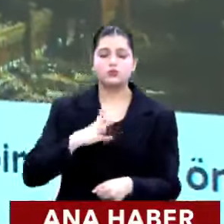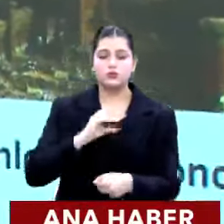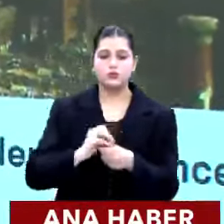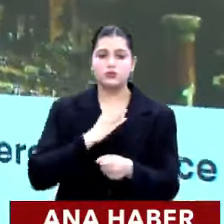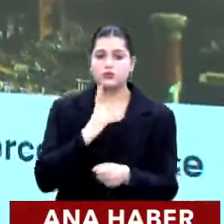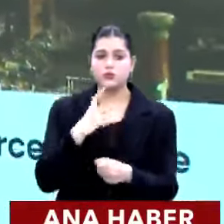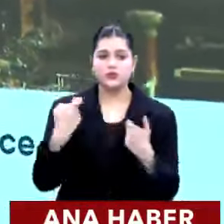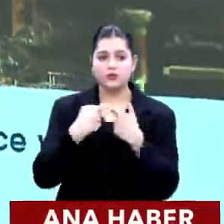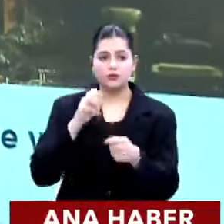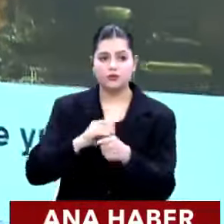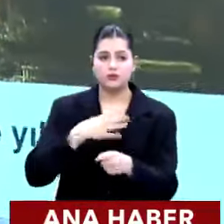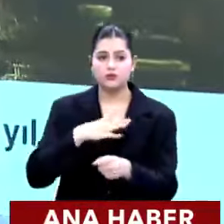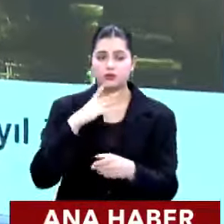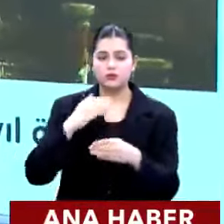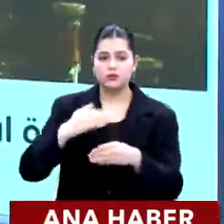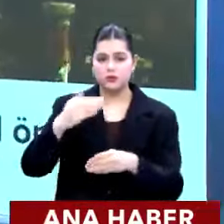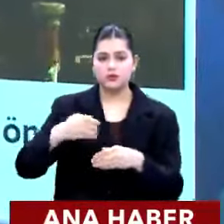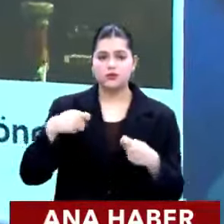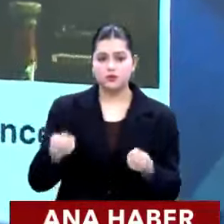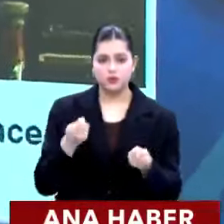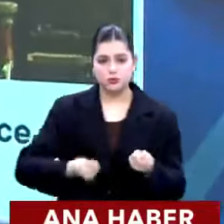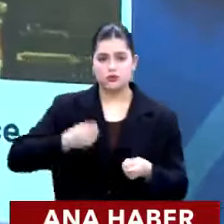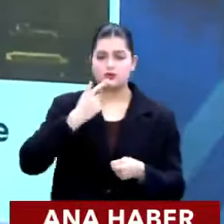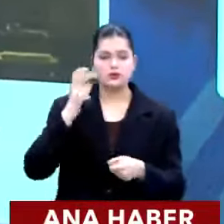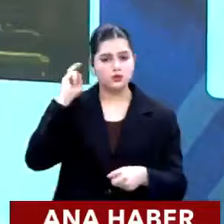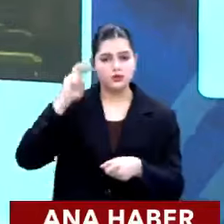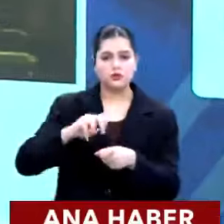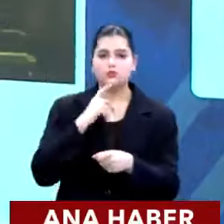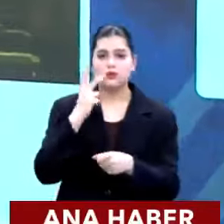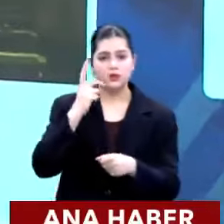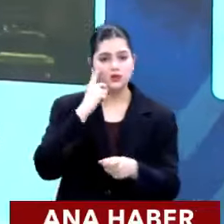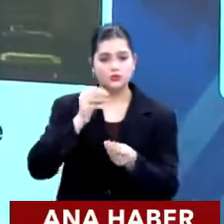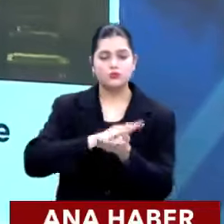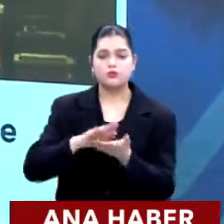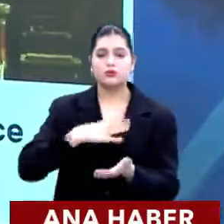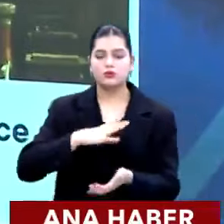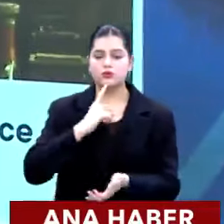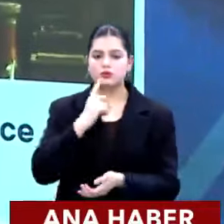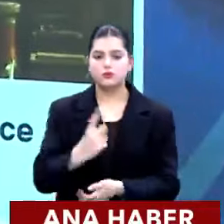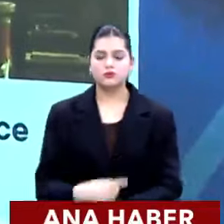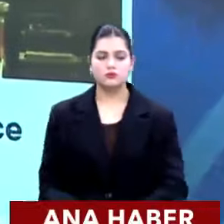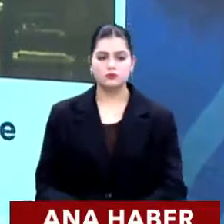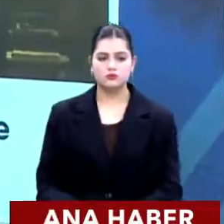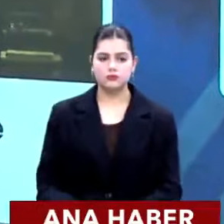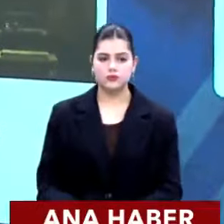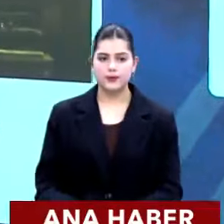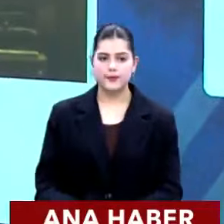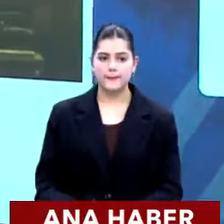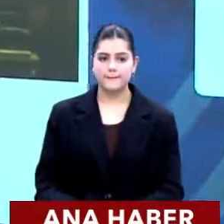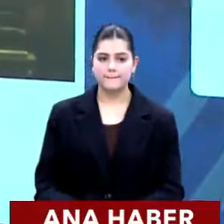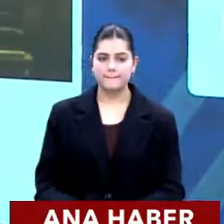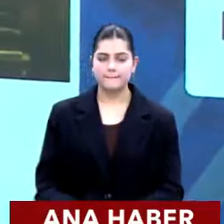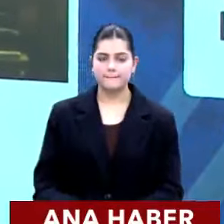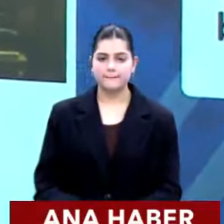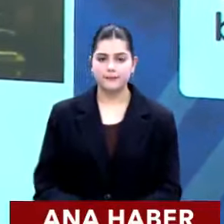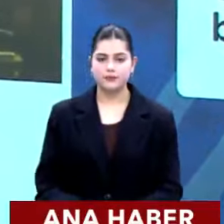işgalinin ardından Dışişleri Bakanı Hakan Fidan'ın sıklıkla andığı üzere iki devletli çözüme yönelmesi gibi bir Eee Türkiye'nin tavrı